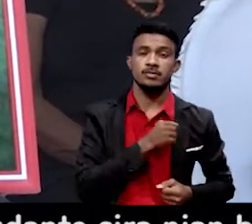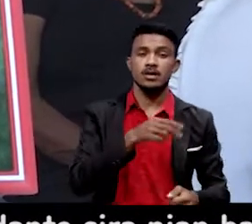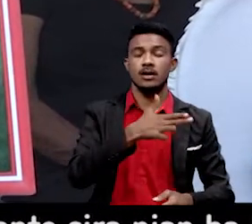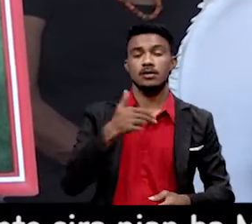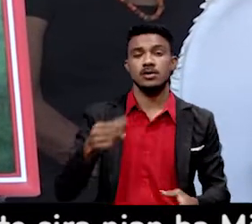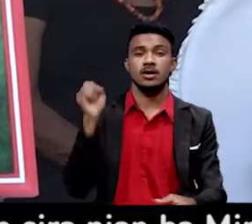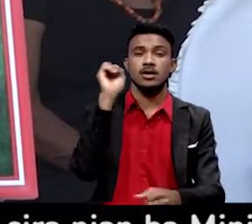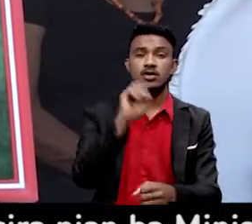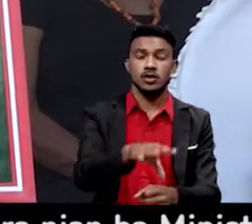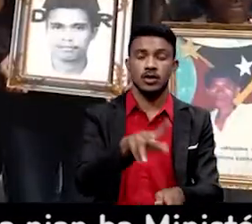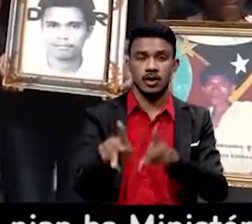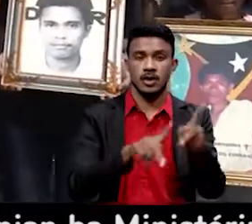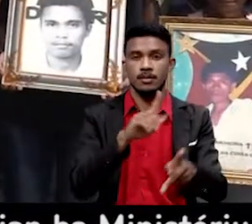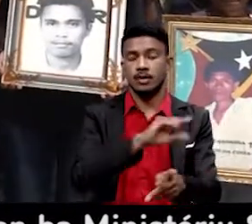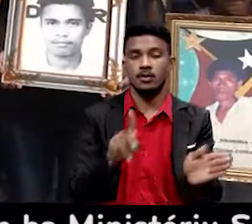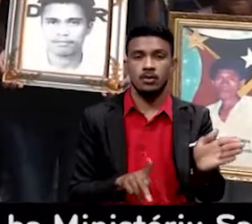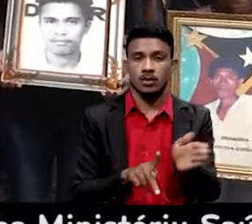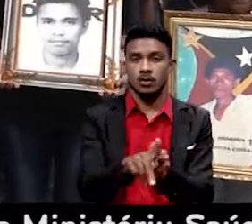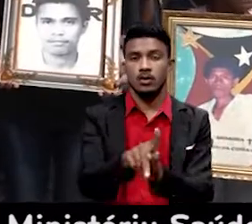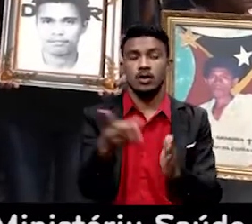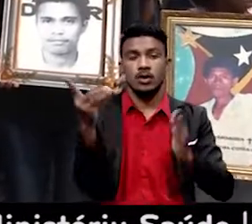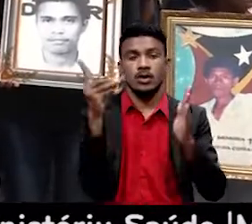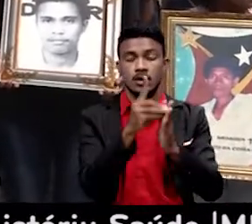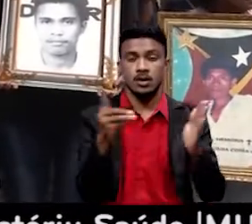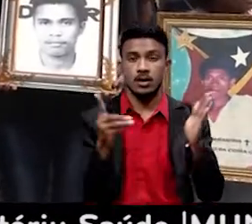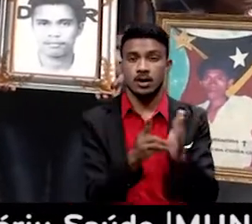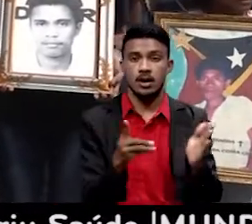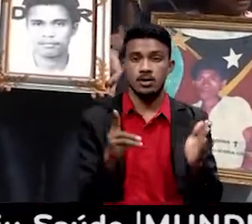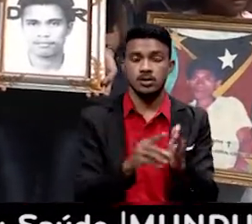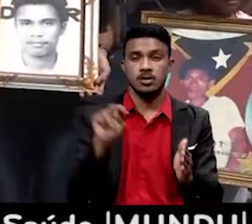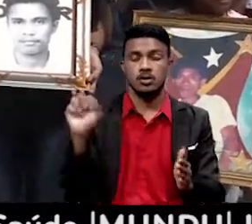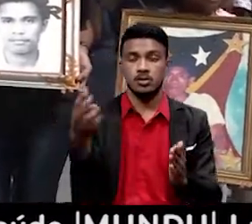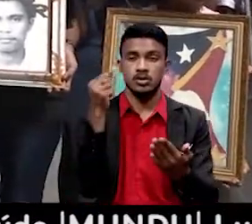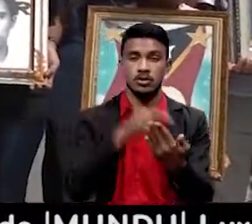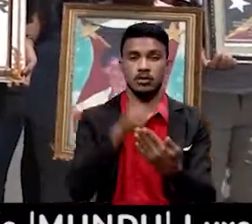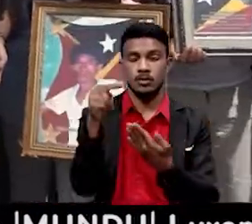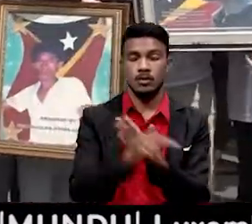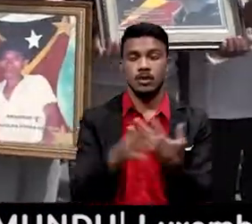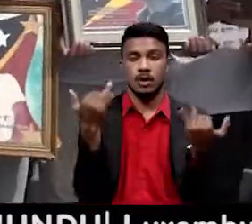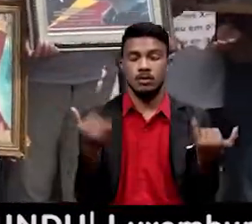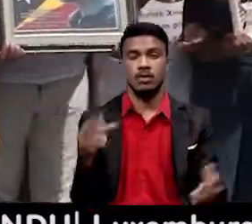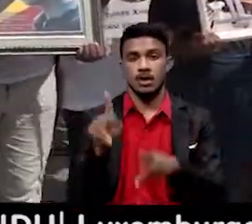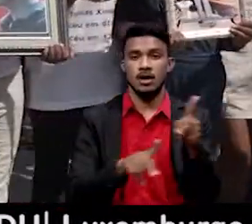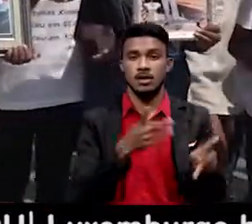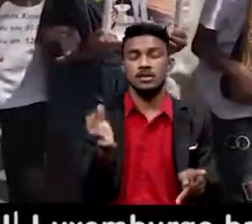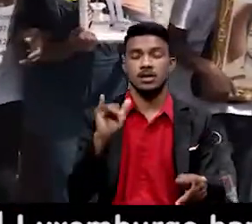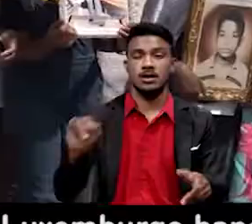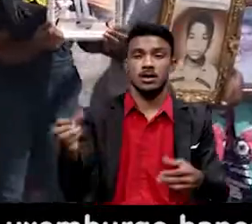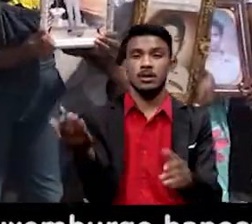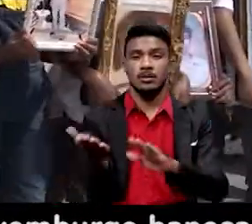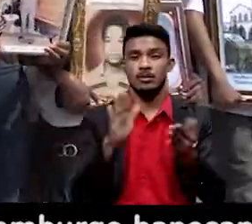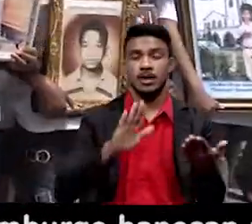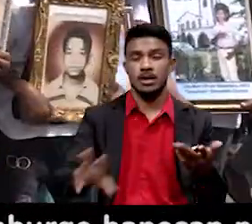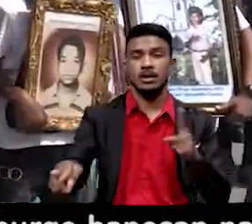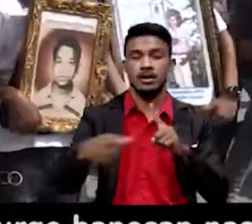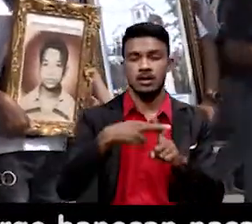hafoin oho. Tue dados provisori husi komite 12 de novembro nian hatudu, to ohin loron, ema sir nebe mate iha masakre 12 de